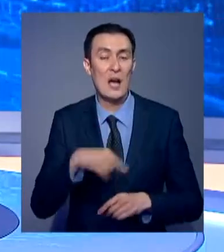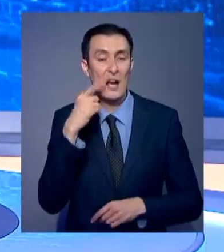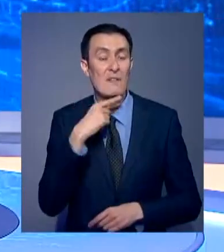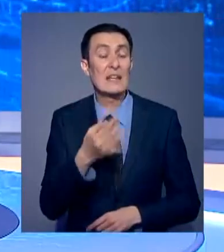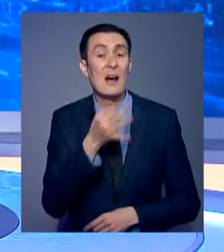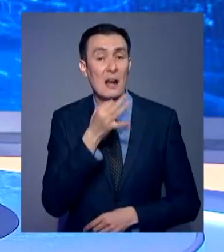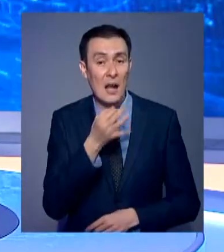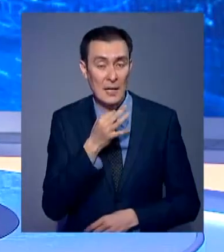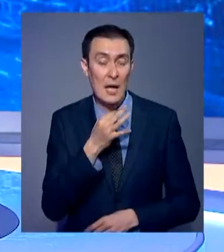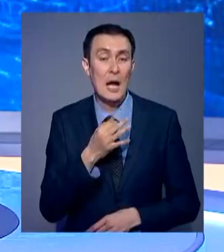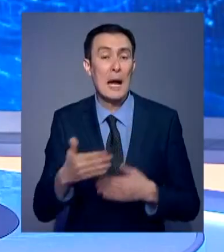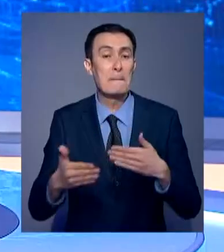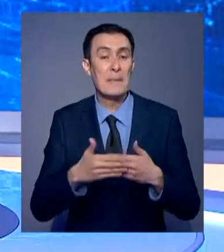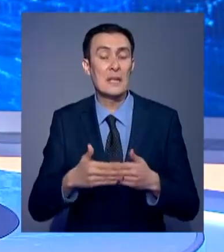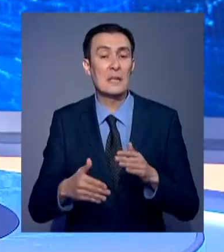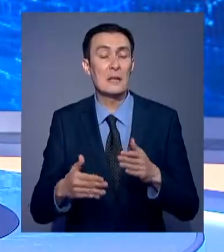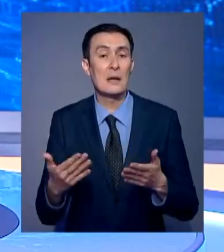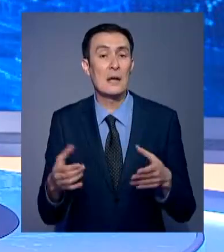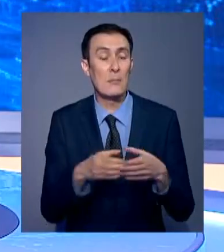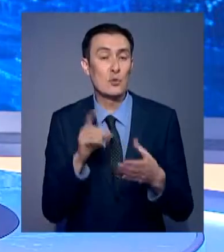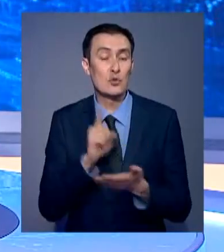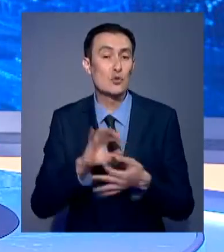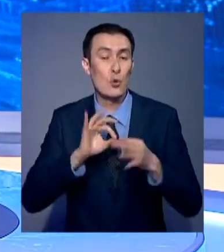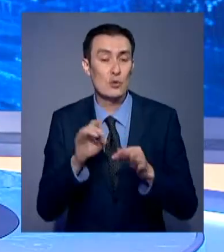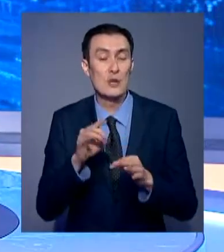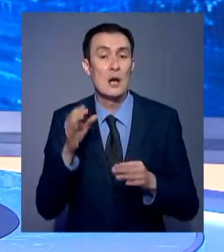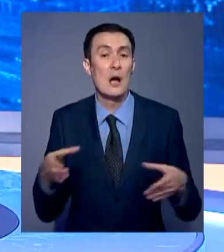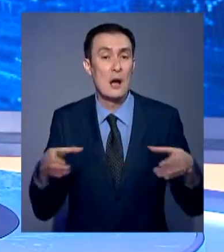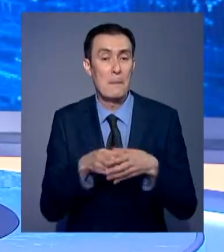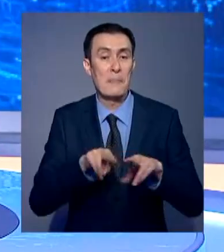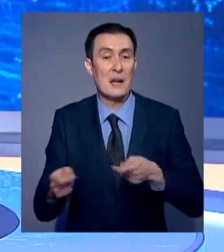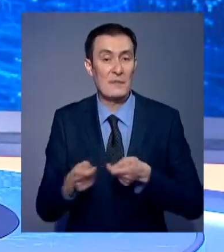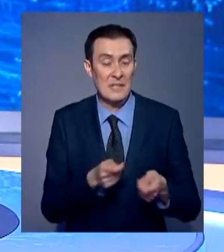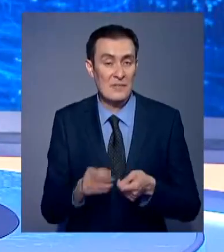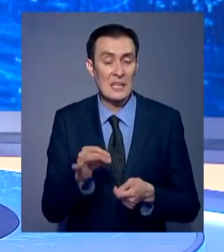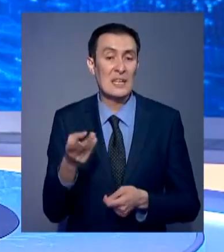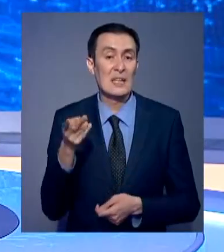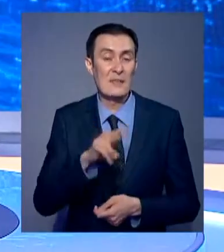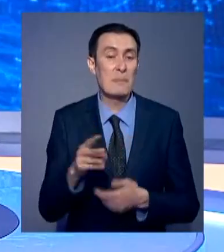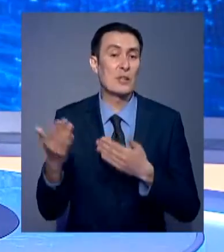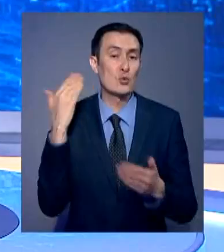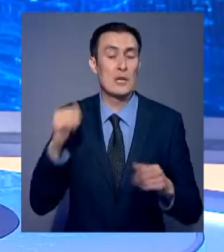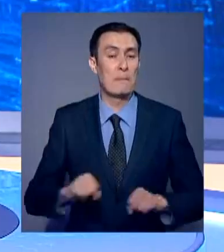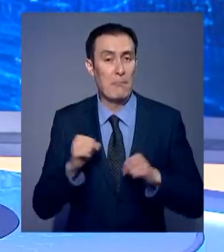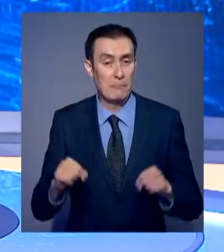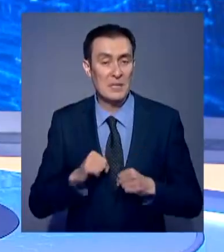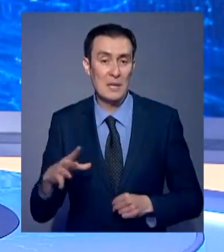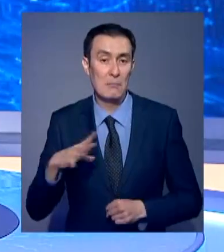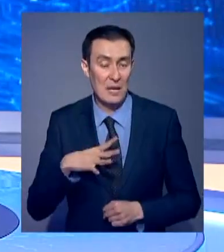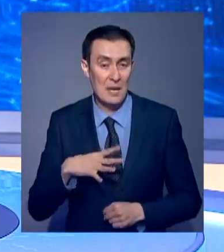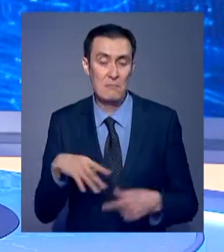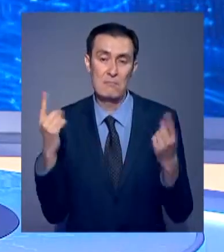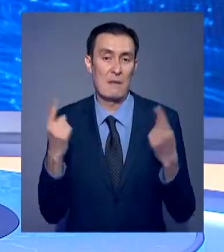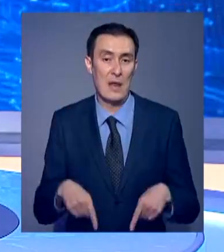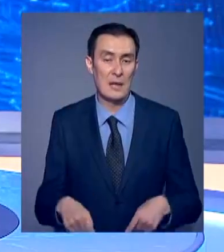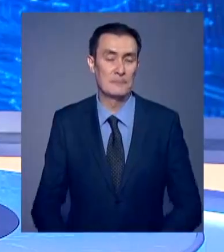пока рано. А перед победителями будет стоять сложная задача – сформировать правительство. И две предыдущие попытки, напомню,